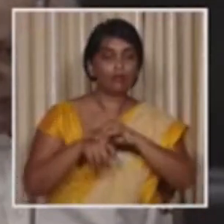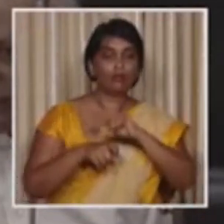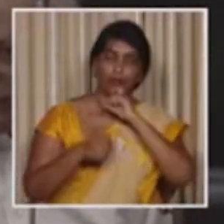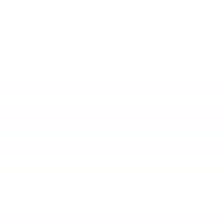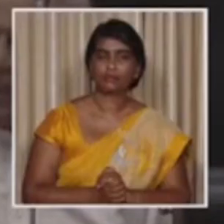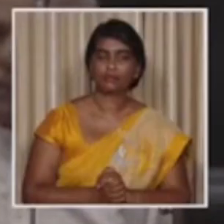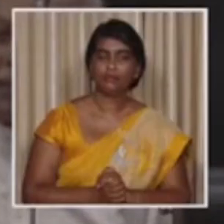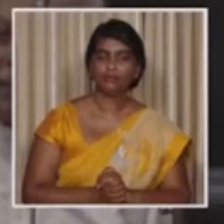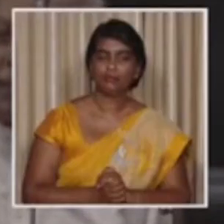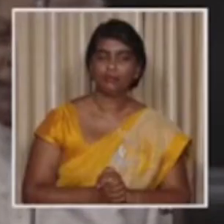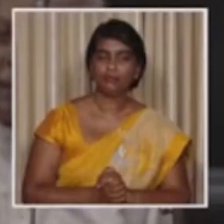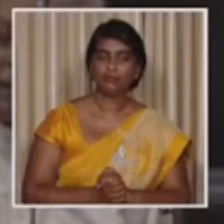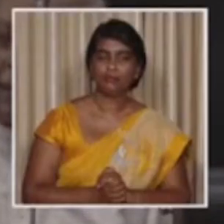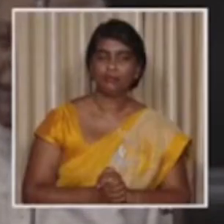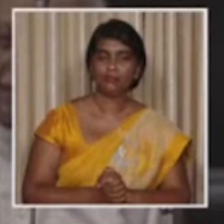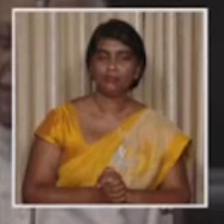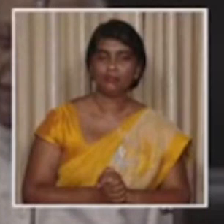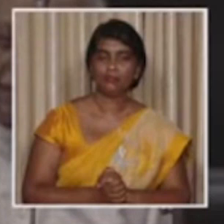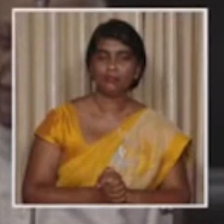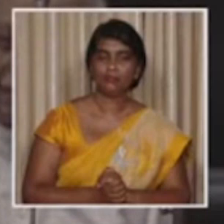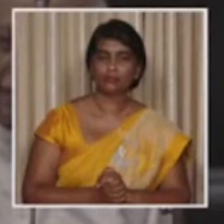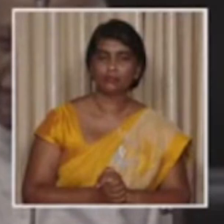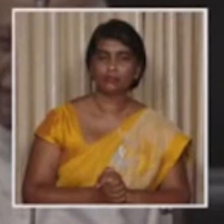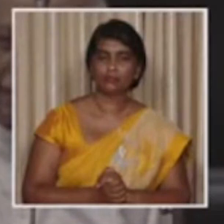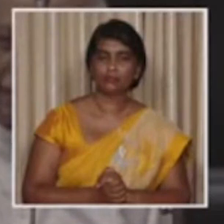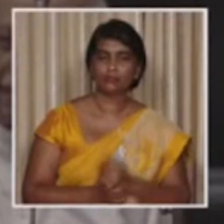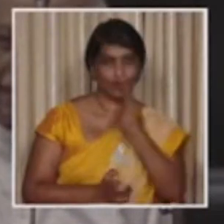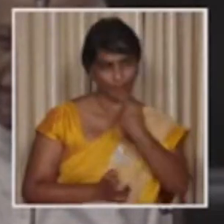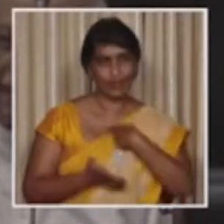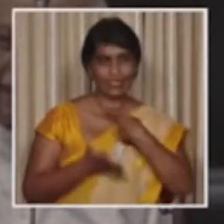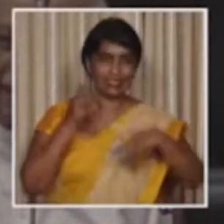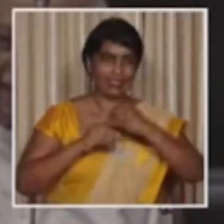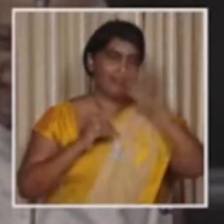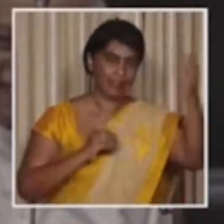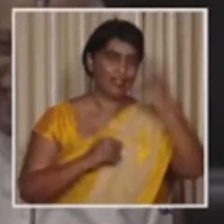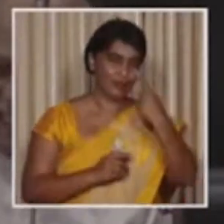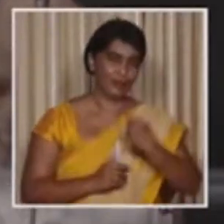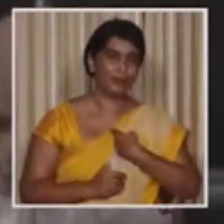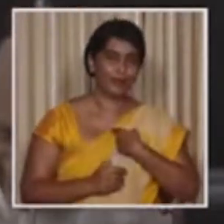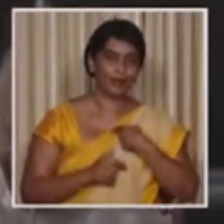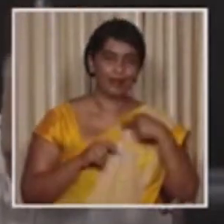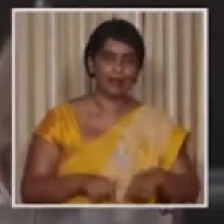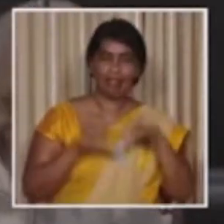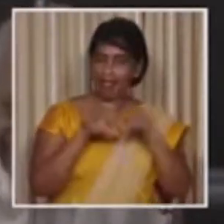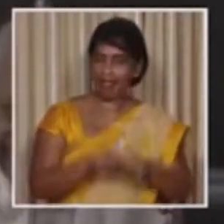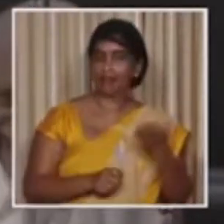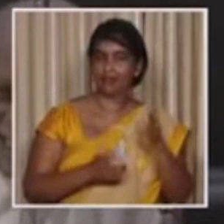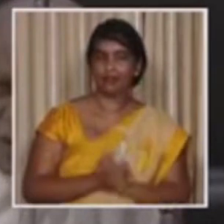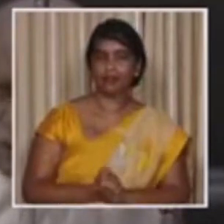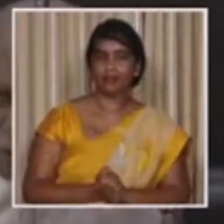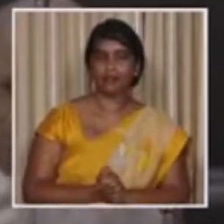දෙන්න. මේ ඔබතුමත් කිව්වනේ මට ඡන්ද කාල දාන්න කියලා. දැන් මේ කල්ලාගෙන ඉන්නේ.